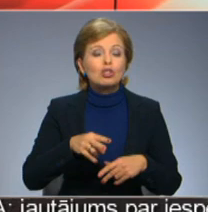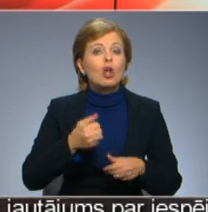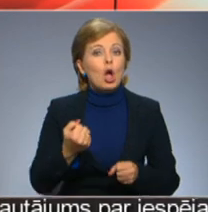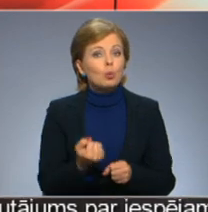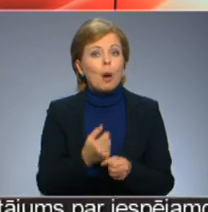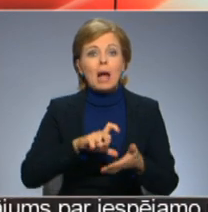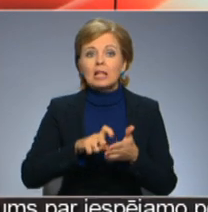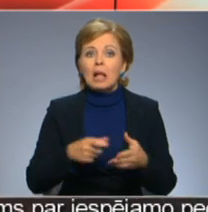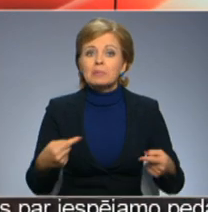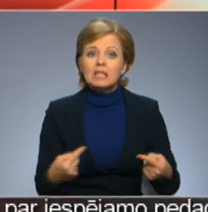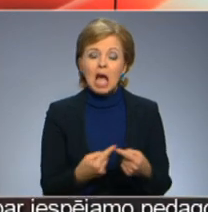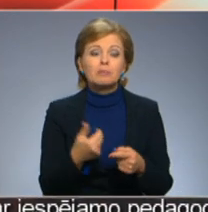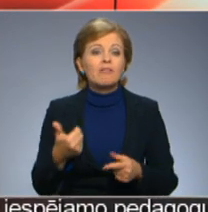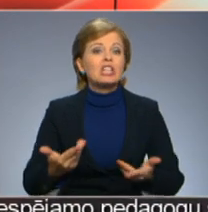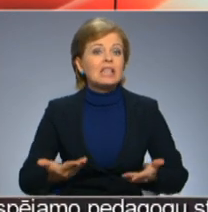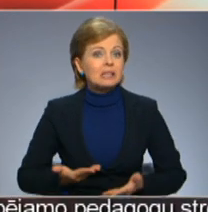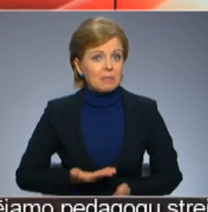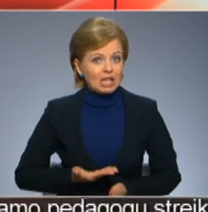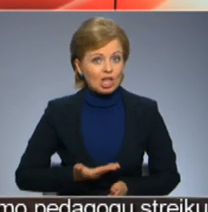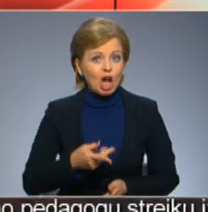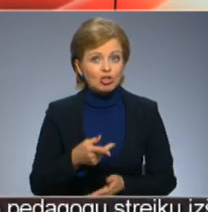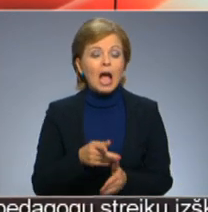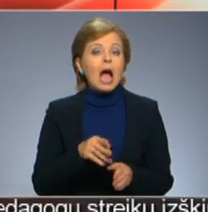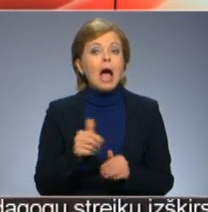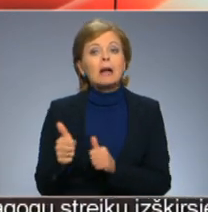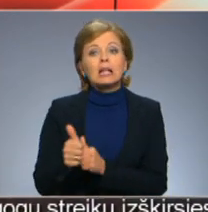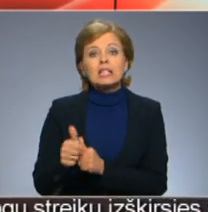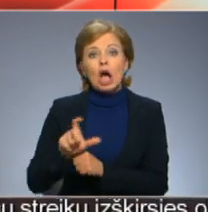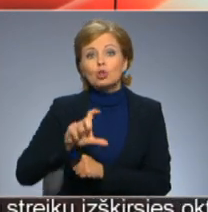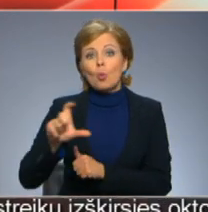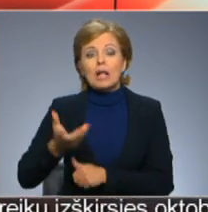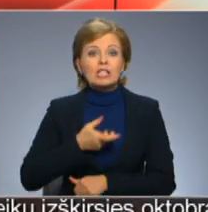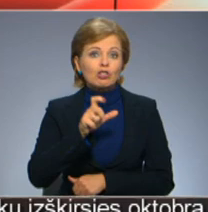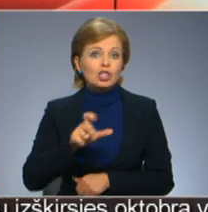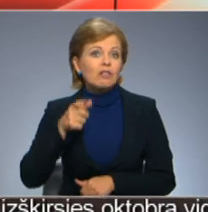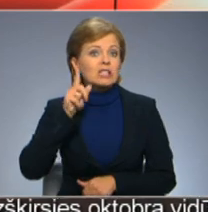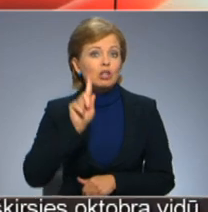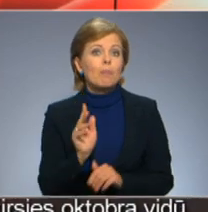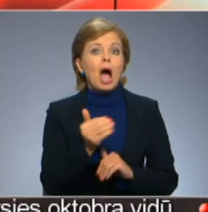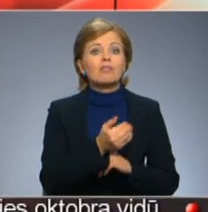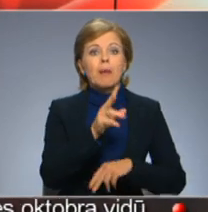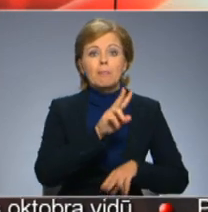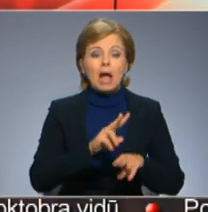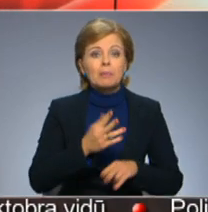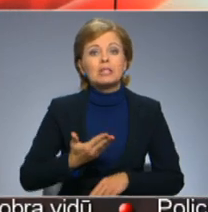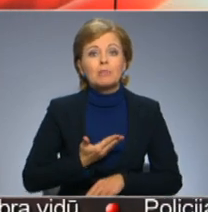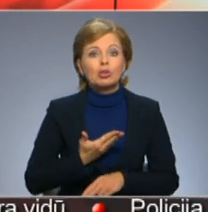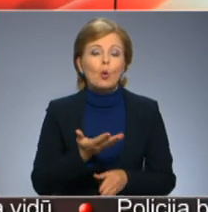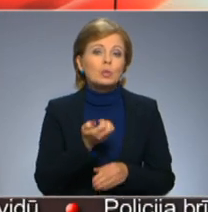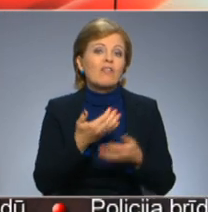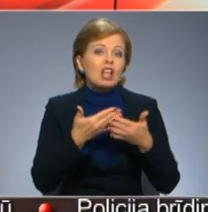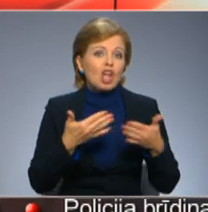viņu izmitināšanai. Līdzās skolai dzīvojošie cilvēki ziņu par patvērumu meklētāju izmitināšanu uztvēra dažādi, tomēr visi atzina, ka